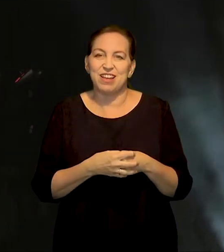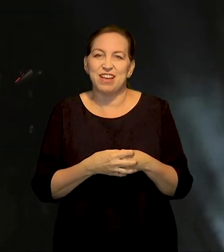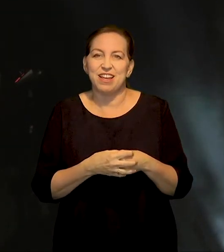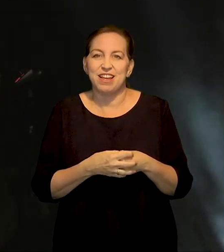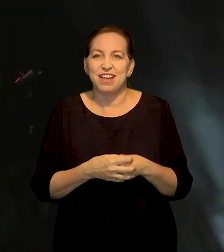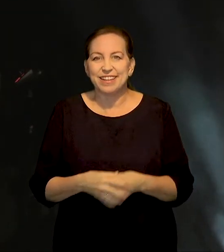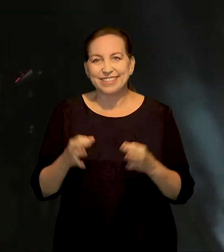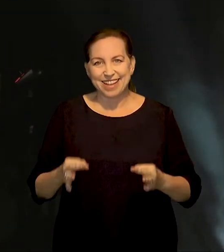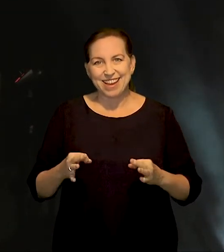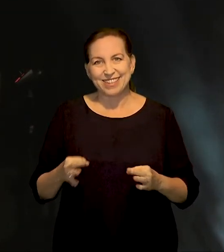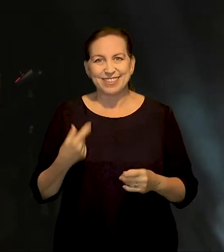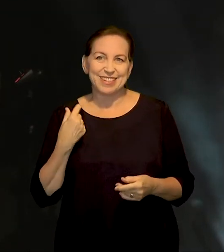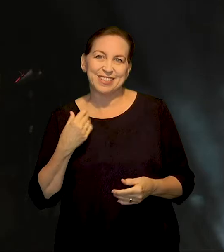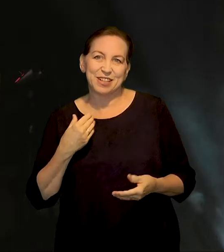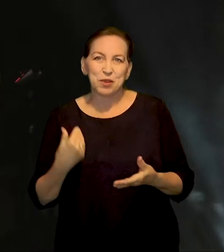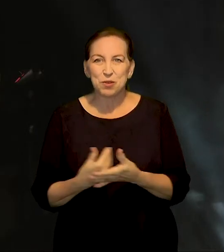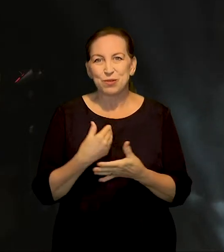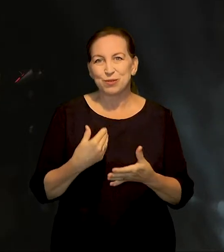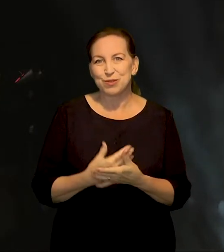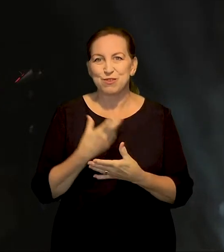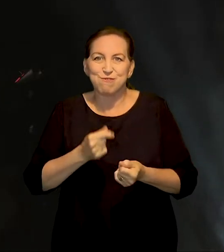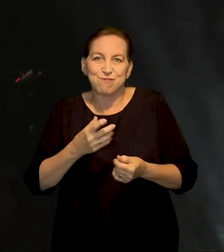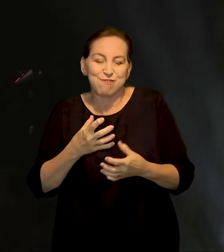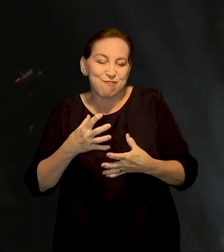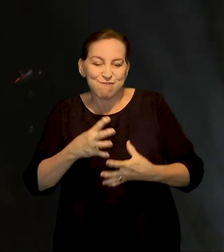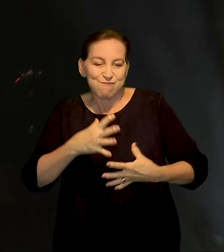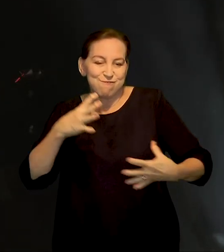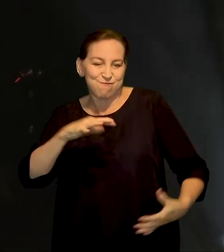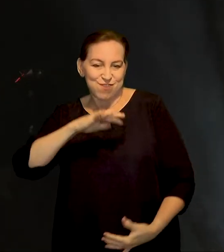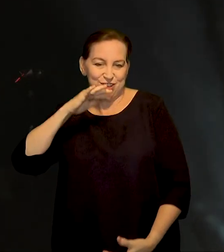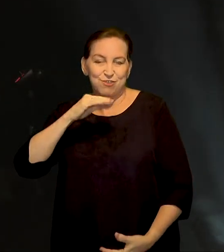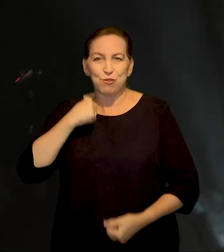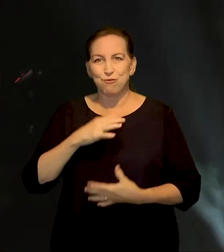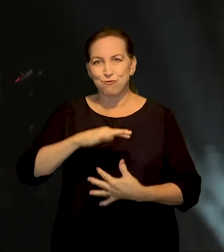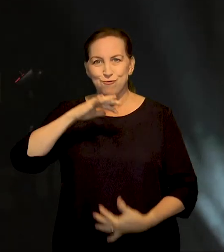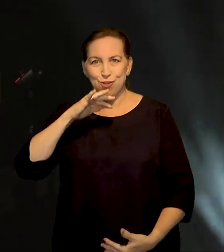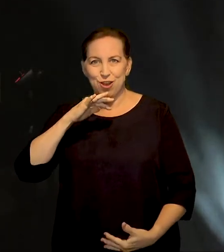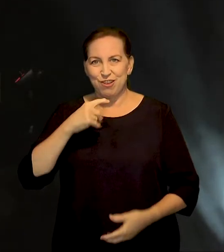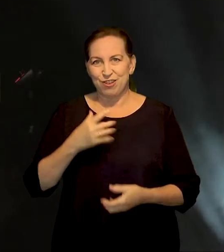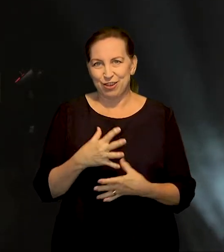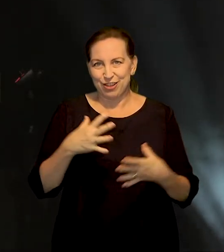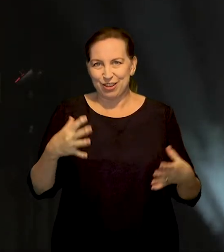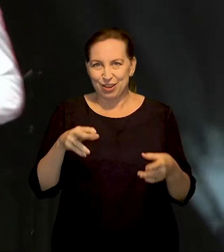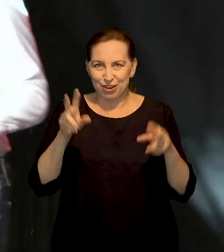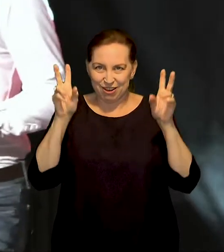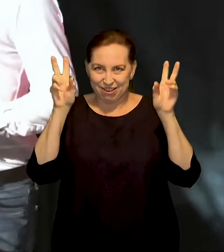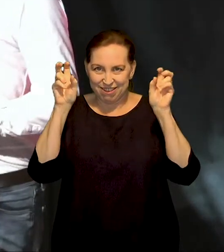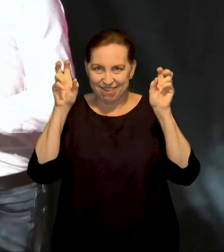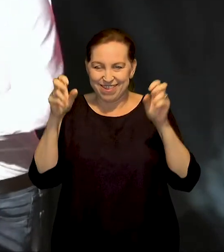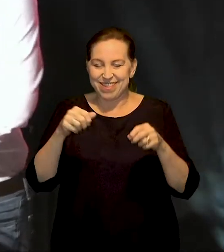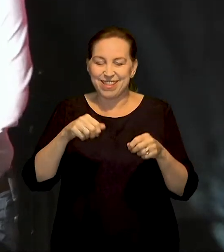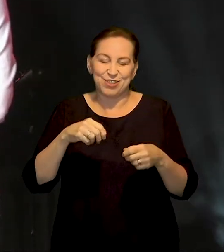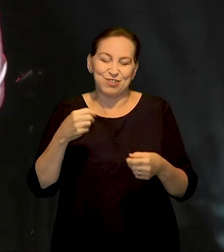tylko tym, którzy pracują. Nie tylko tym, którzy wiedzą, kiedy podnosić ręce w uwielbieniu, jak przychodzić do kościoła, jak się dobrze ubrać.